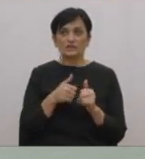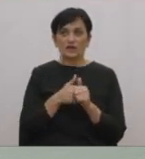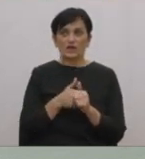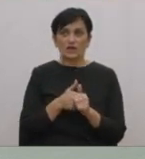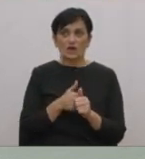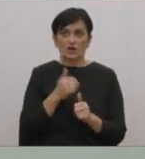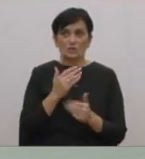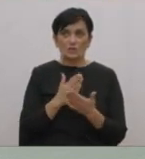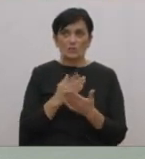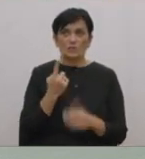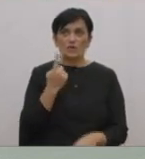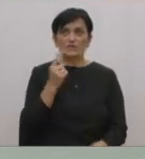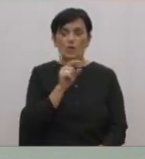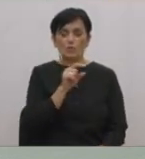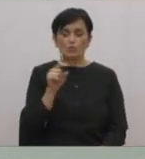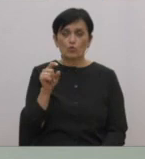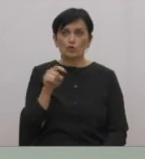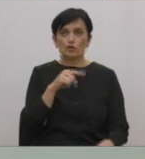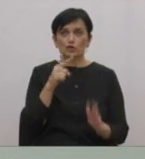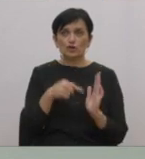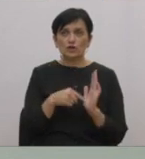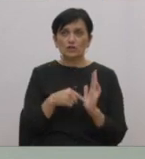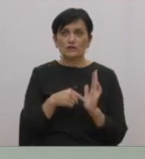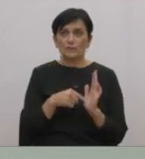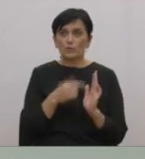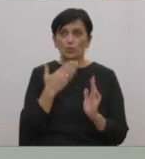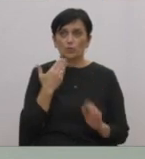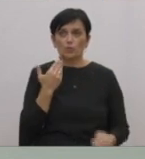tuaris, pildai, principi, pildai, muhtan, tuaris, kithobi, araris, mă vor emuxe.